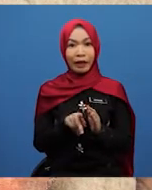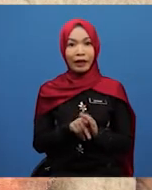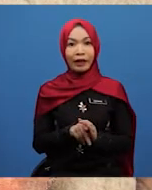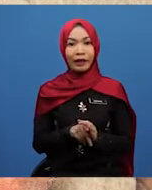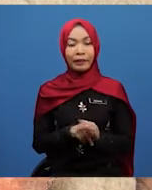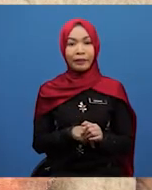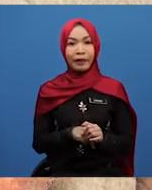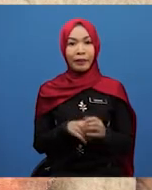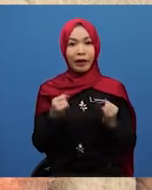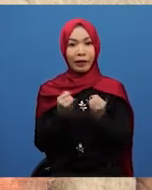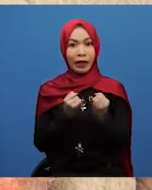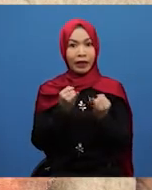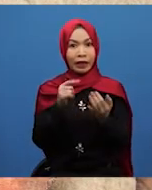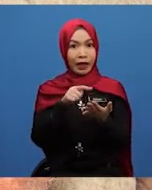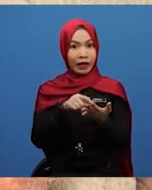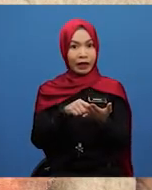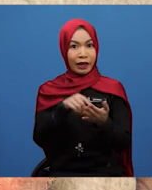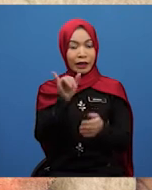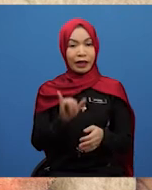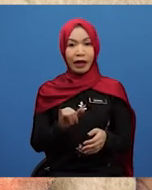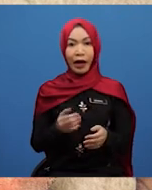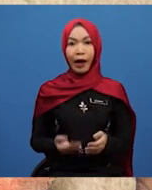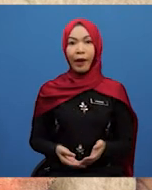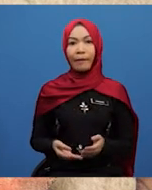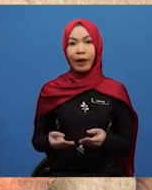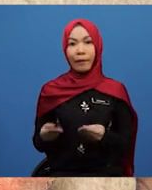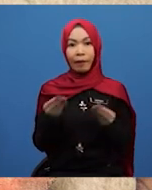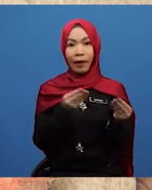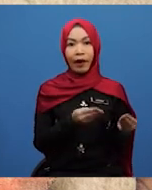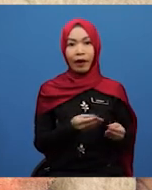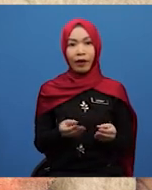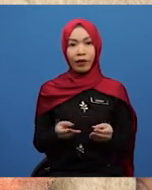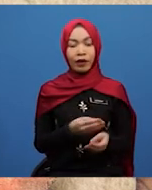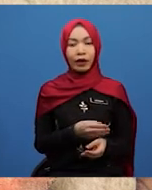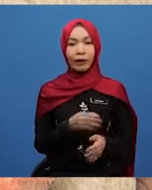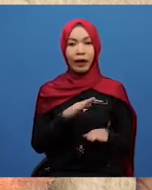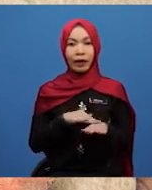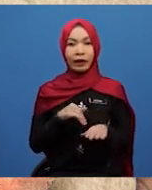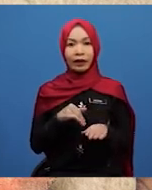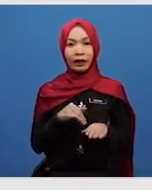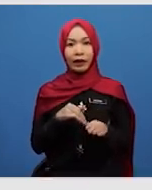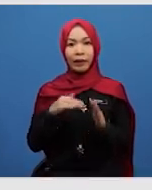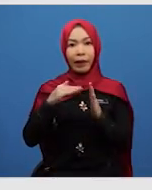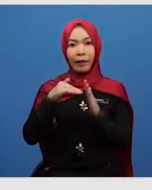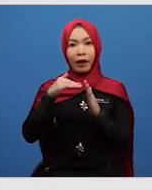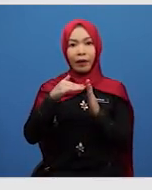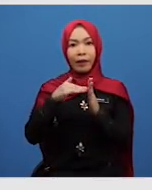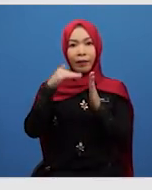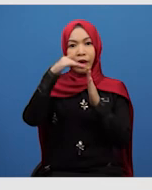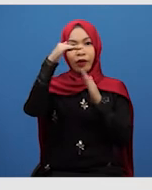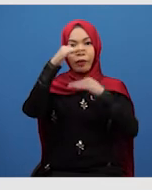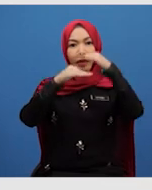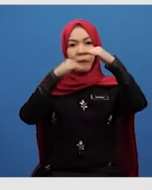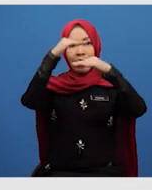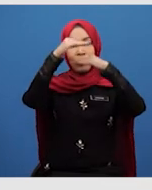berjaya membawa pembangunan kepada seluruh masyarakatnya Seperti kata pepatah condong